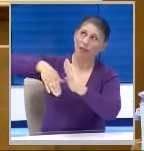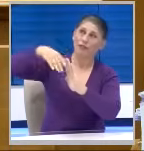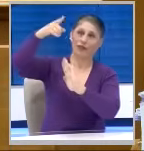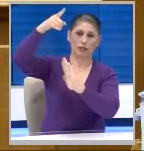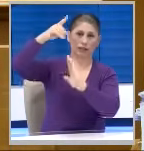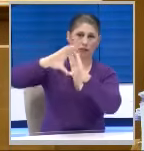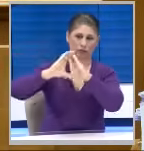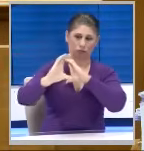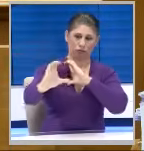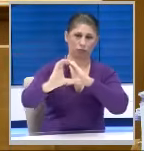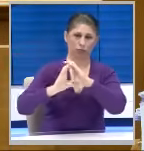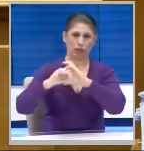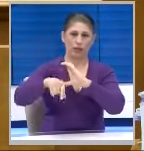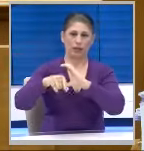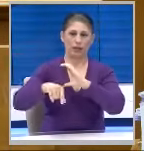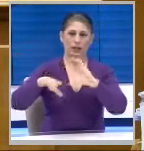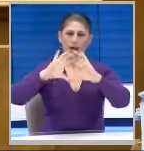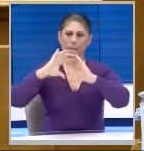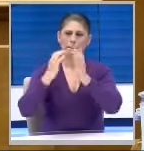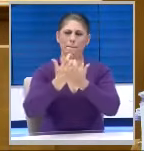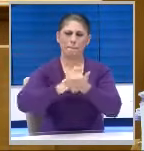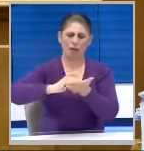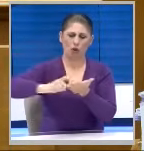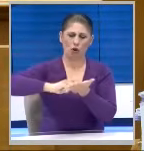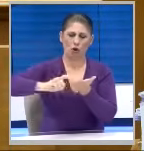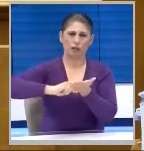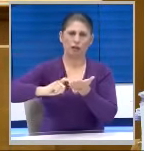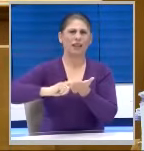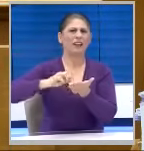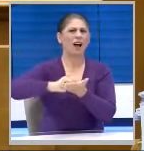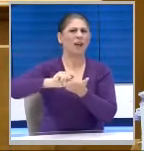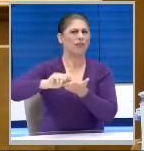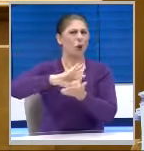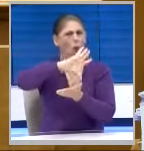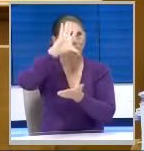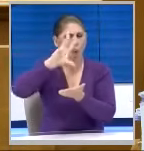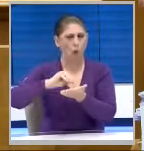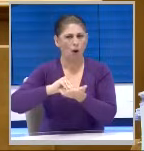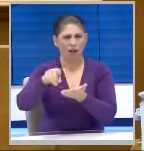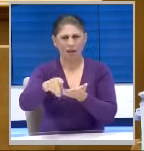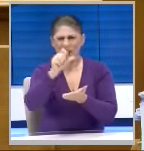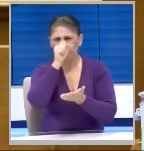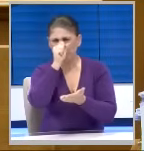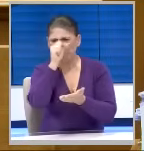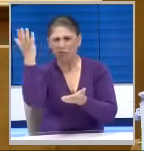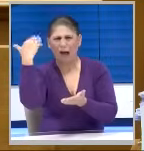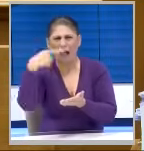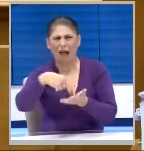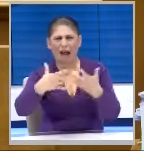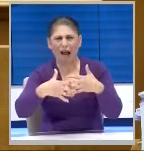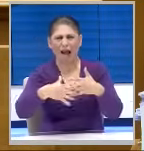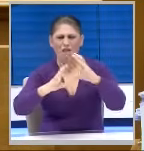σημείο που βρίσκεται ο ο παντογράφος του συρμού και στη συνέχεια επί της σιδηροδρομικής γραμμής τα σαπάκια